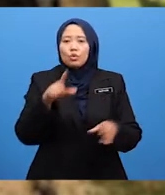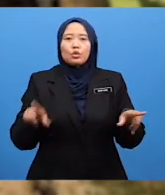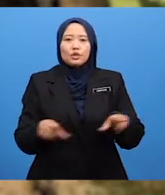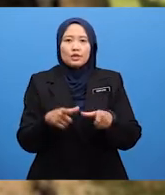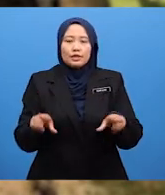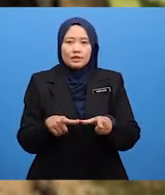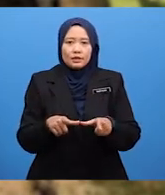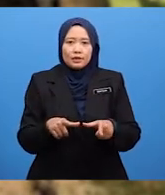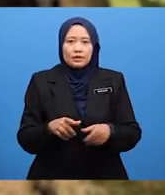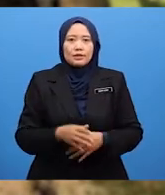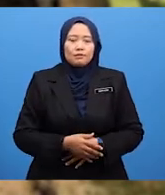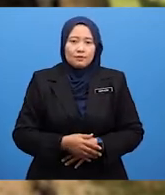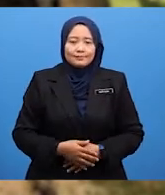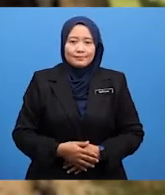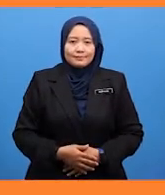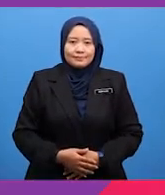bermain gambus di atas kerusi.